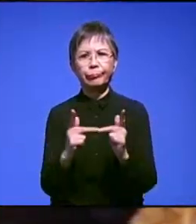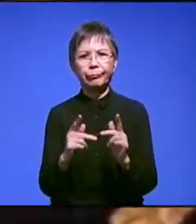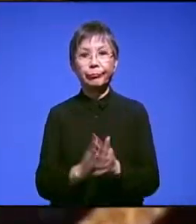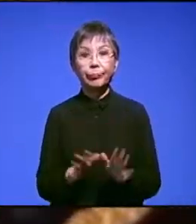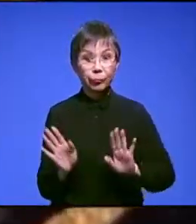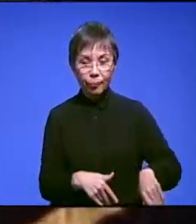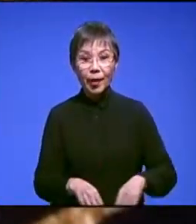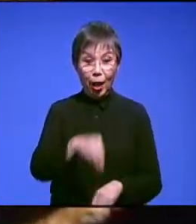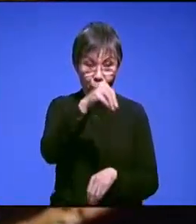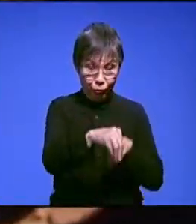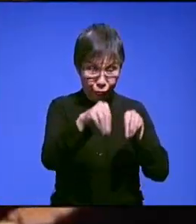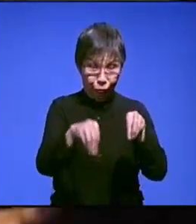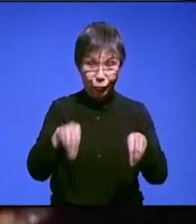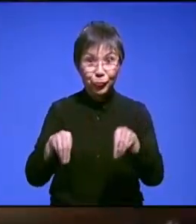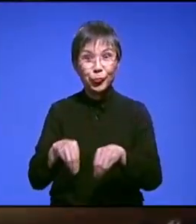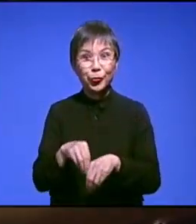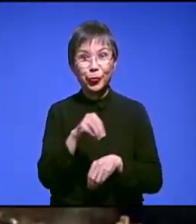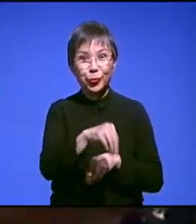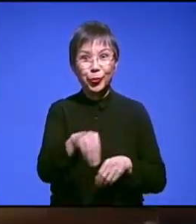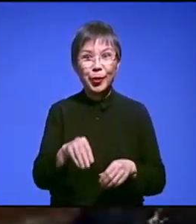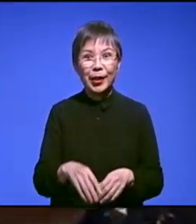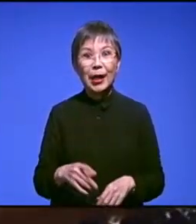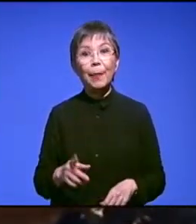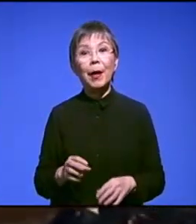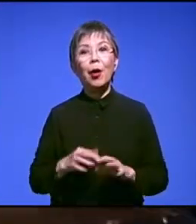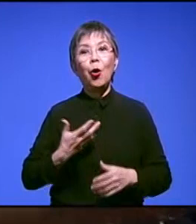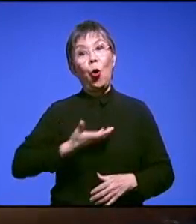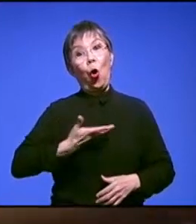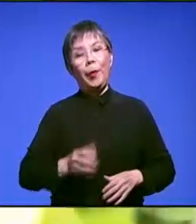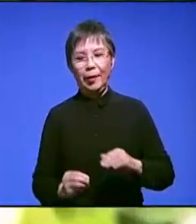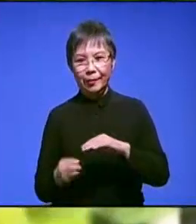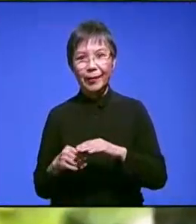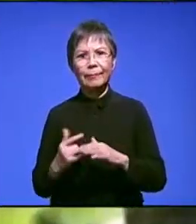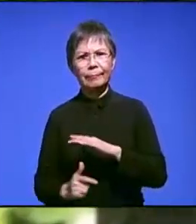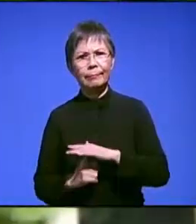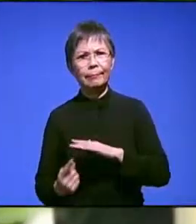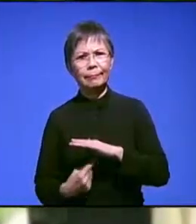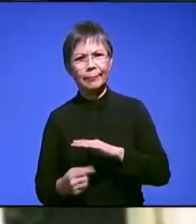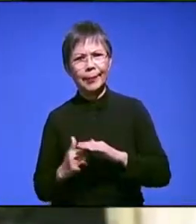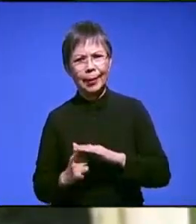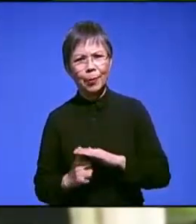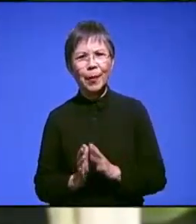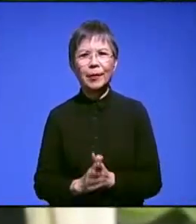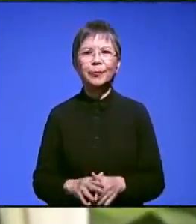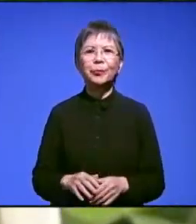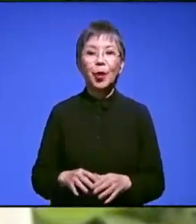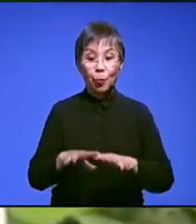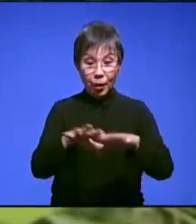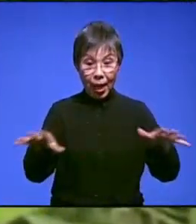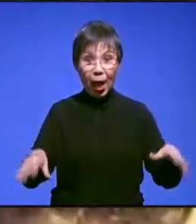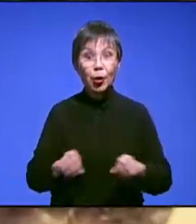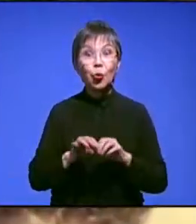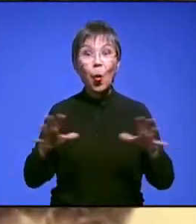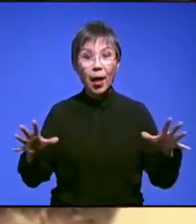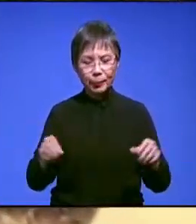Bercocok tanam juga kini mulai dilakukan warga yang menjalani stay at home, bahkan hingga kalangan selebriti. Jika punya lahan luas, bisa